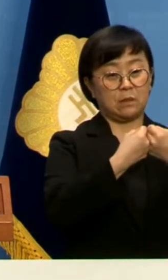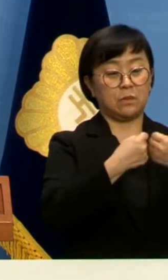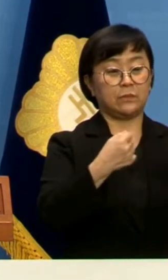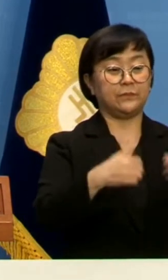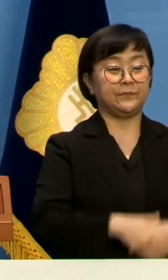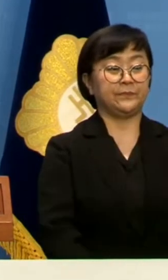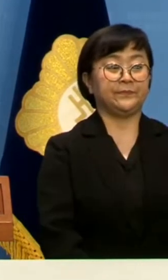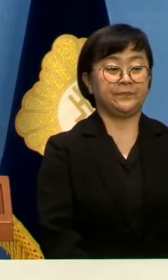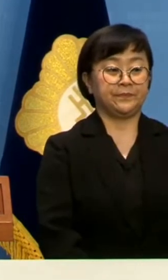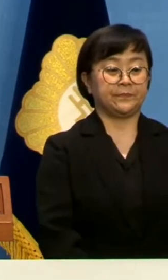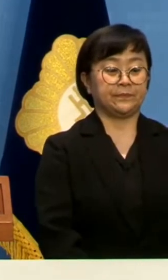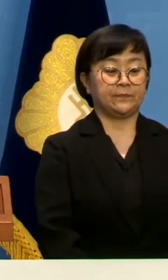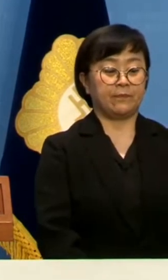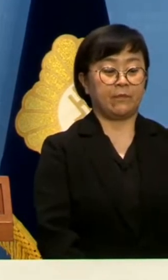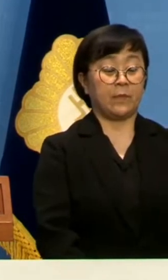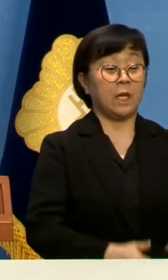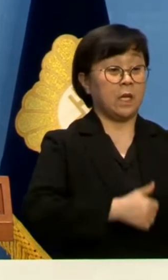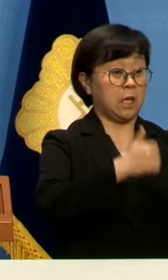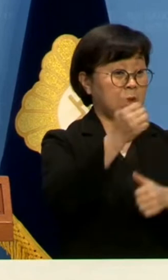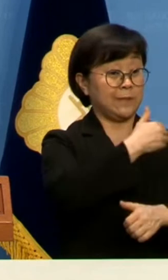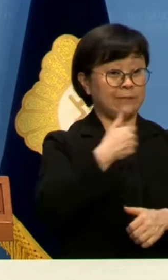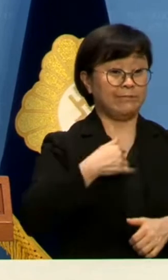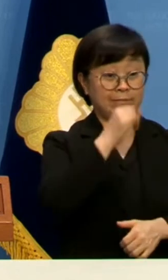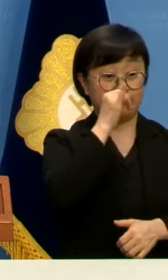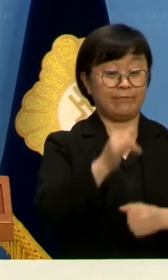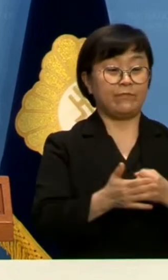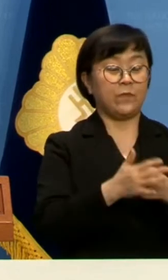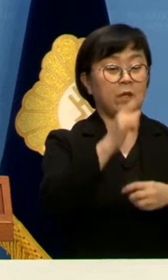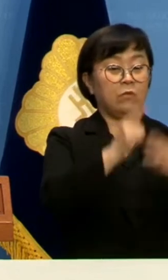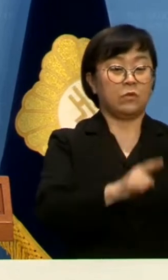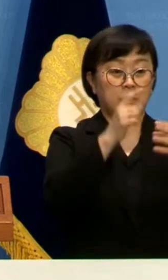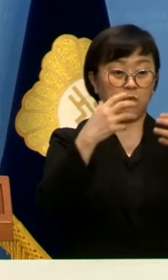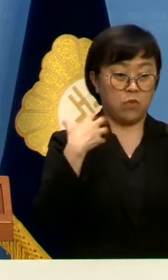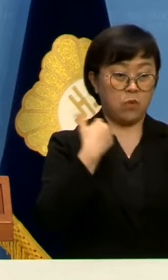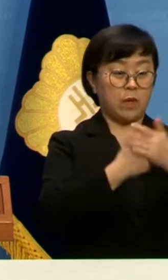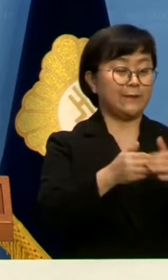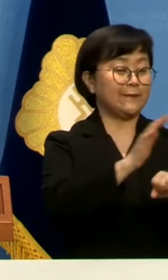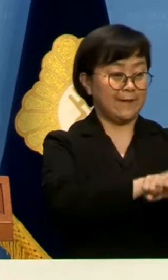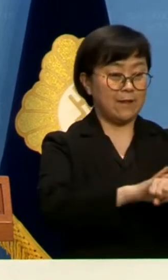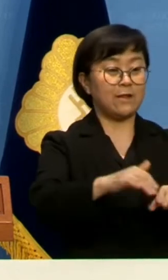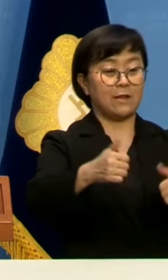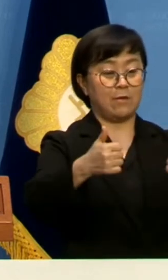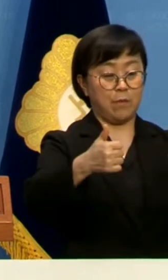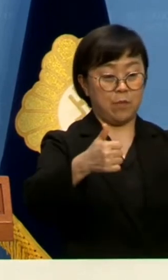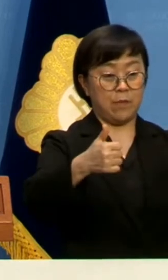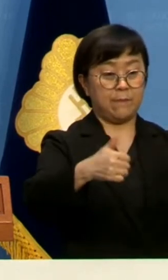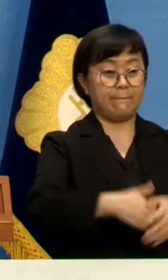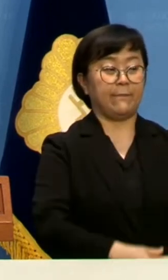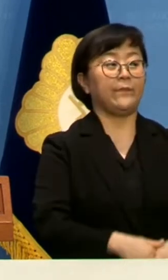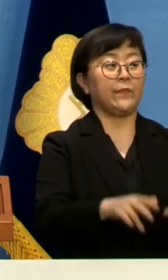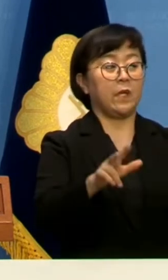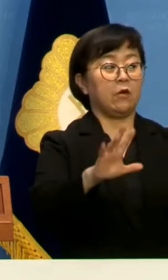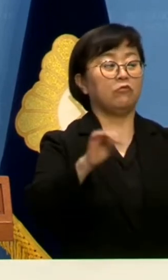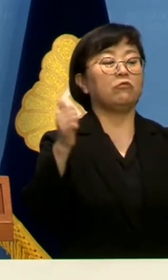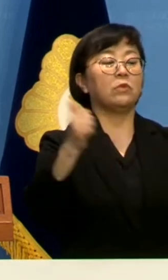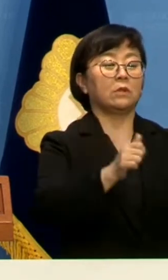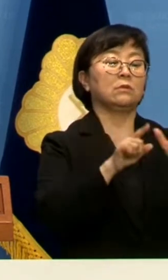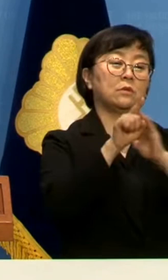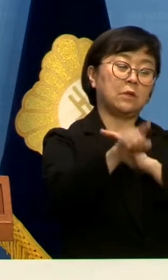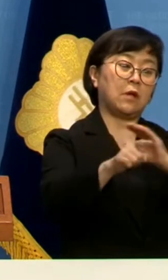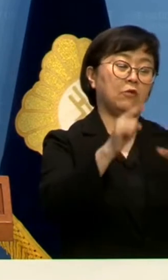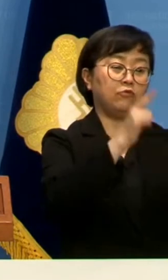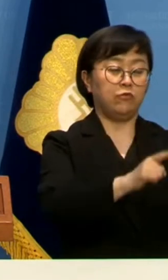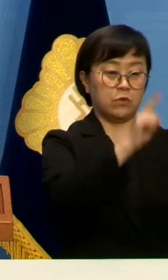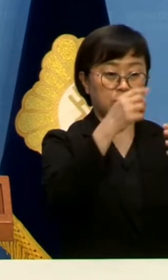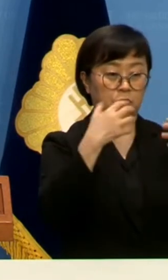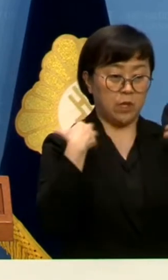싸웠습니다. 이게 자신이 있습니다. 윤석열 정부와 제대로 싸우겠습니다. 이제는 국회로 들어가